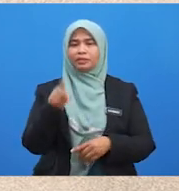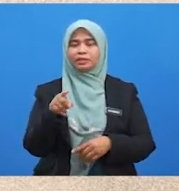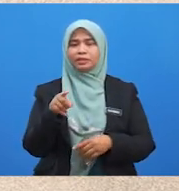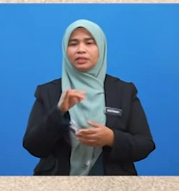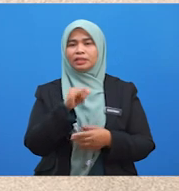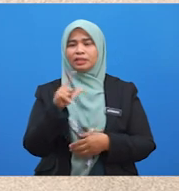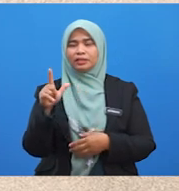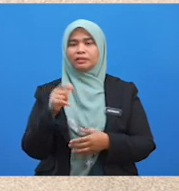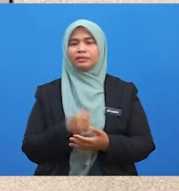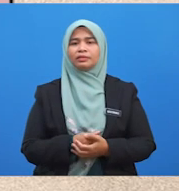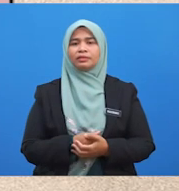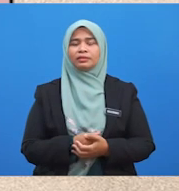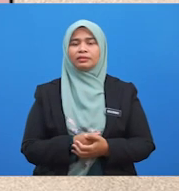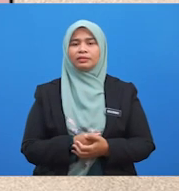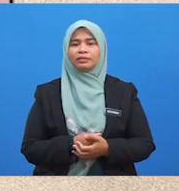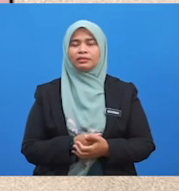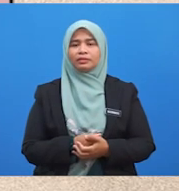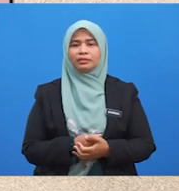sepatutnya ialah,